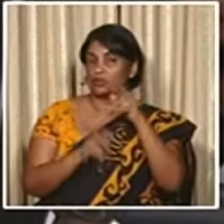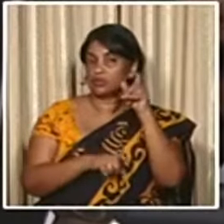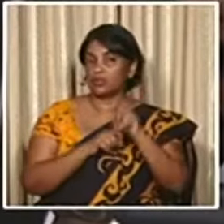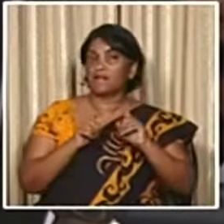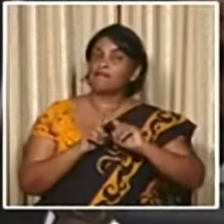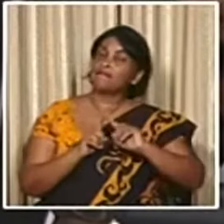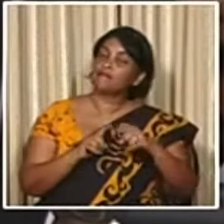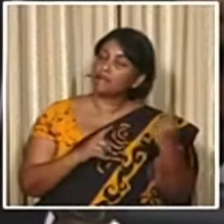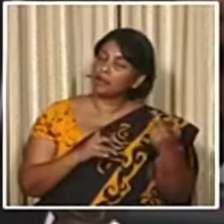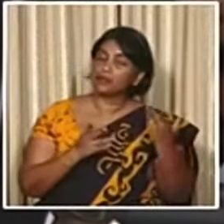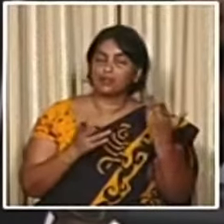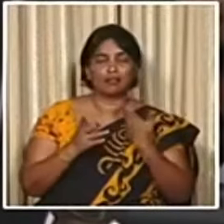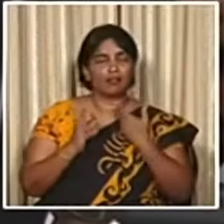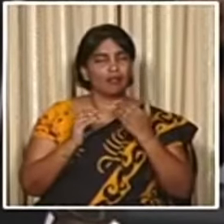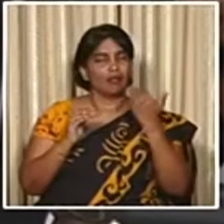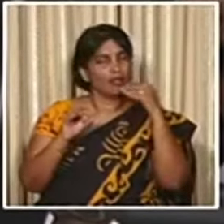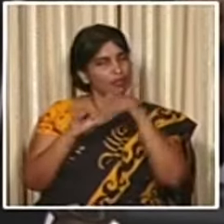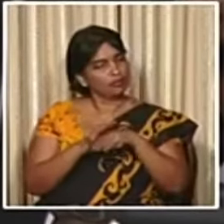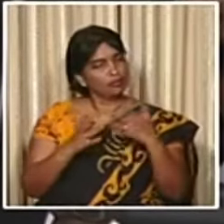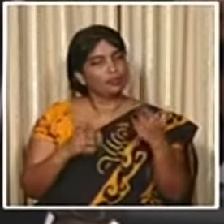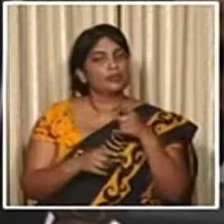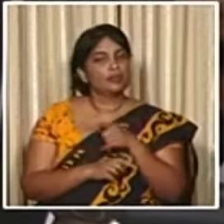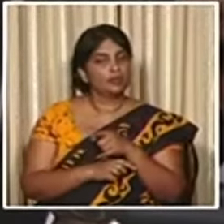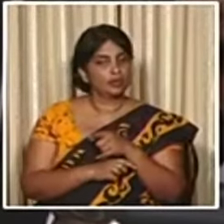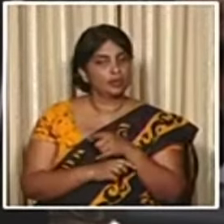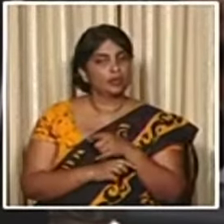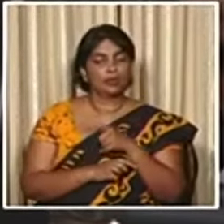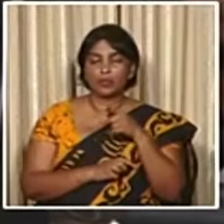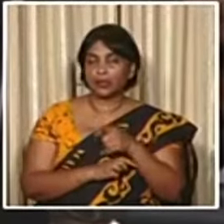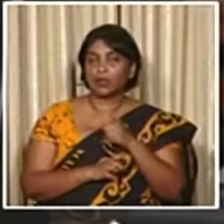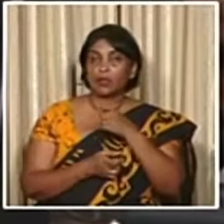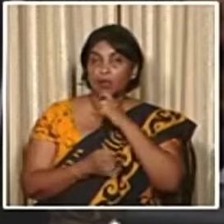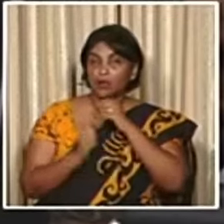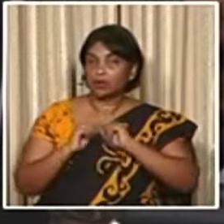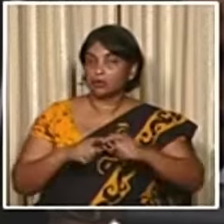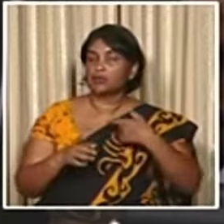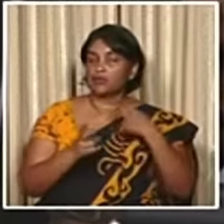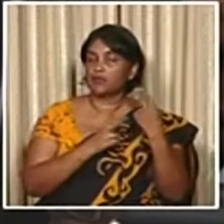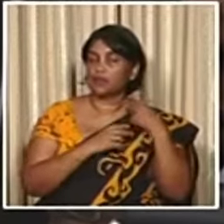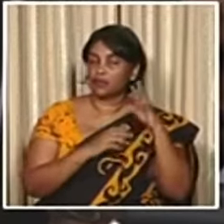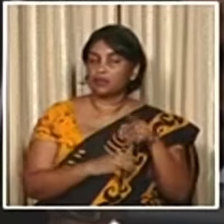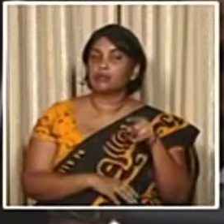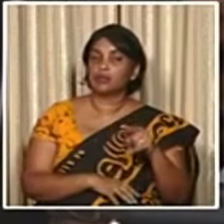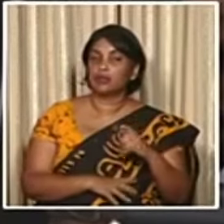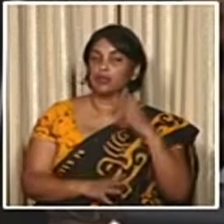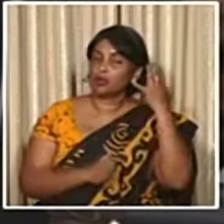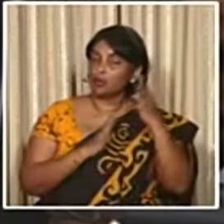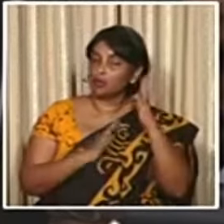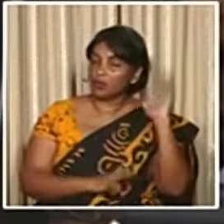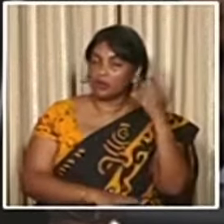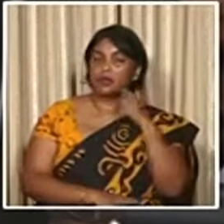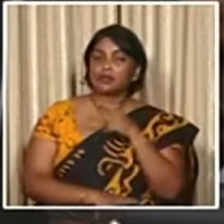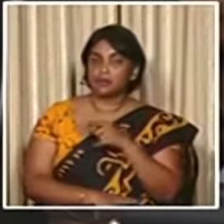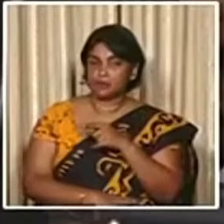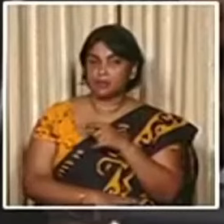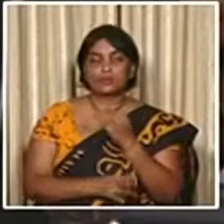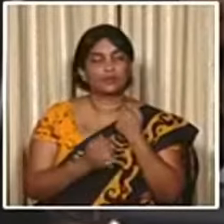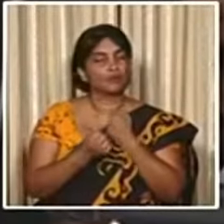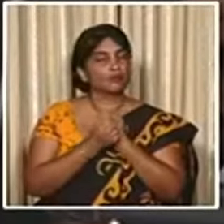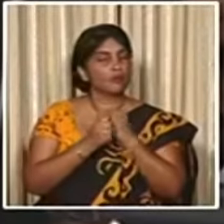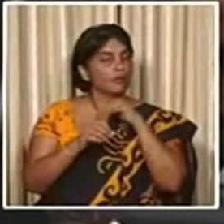වෙන කෙනෙක් වුණත් නොවුන කෙනෙක් වුණත් මේ ඒ නඩු තීන්දුවෙන් බැඳී සිටිනවා. ඒ කියන්නේ ලෝකයාම